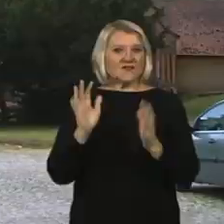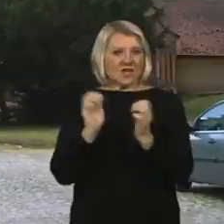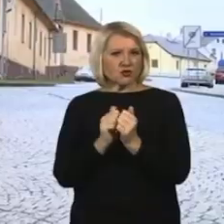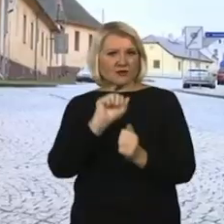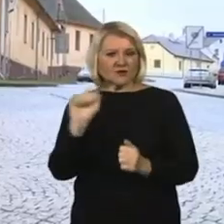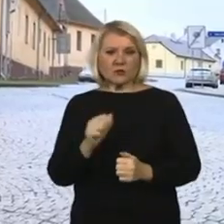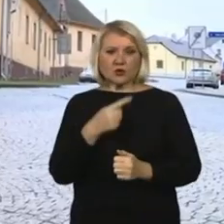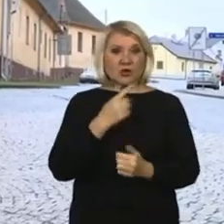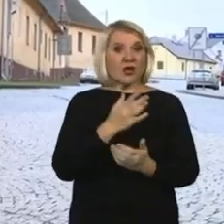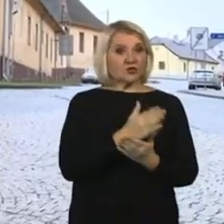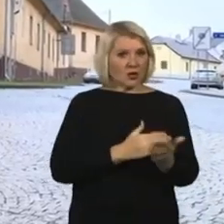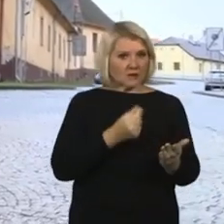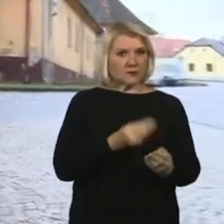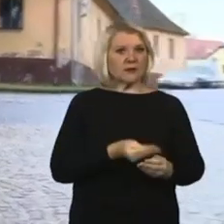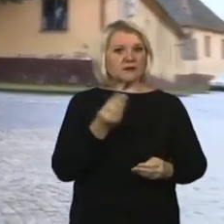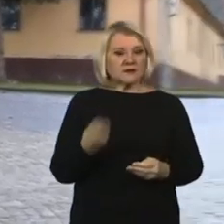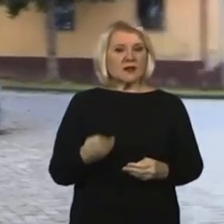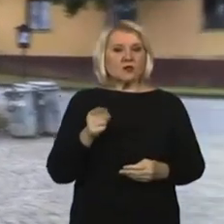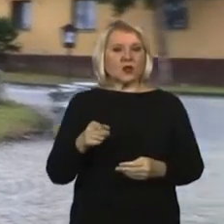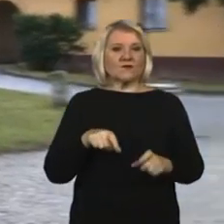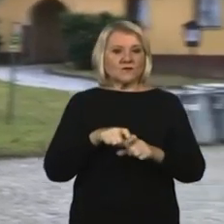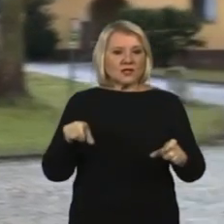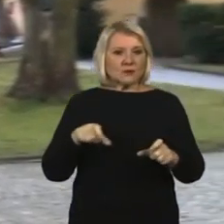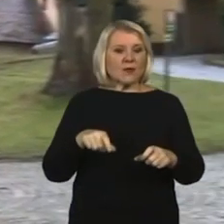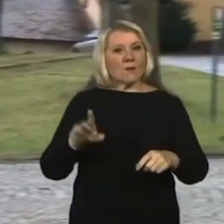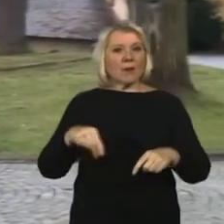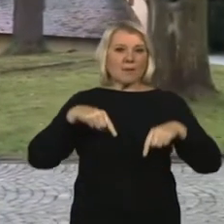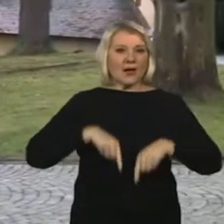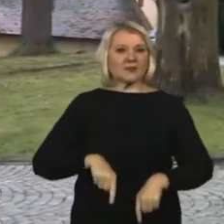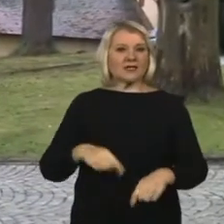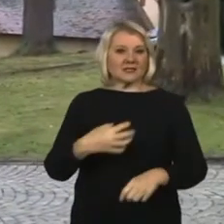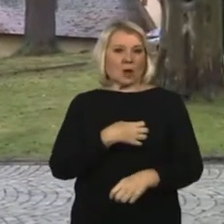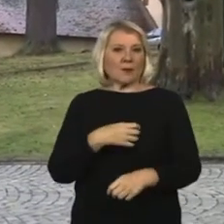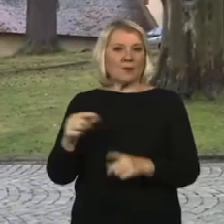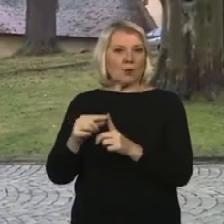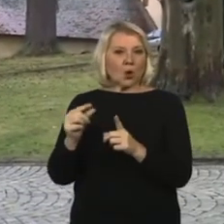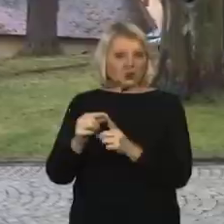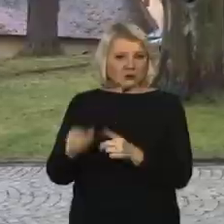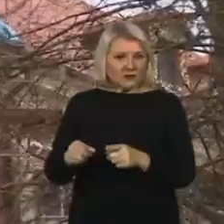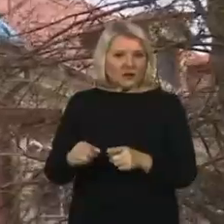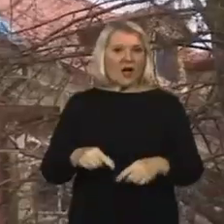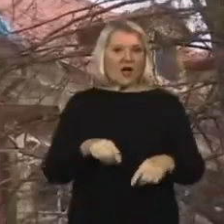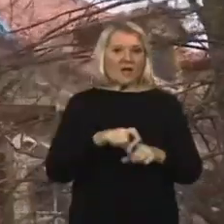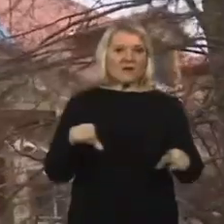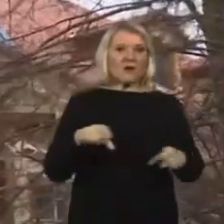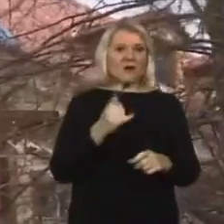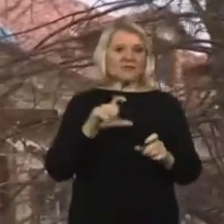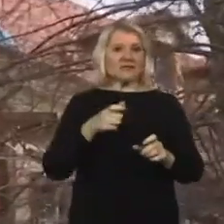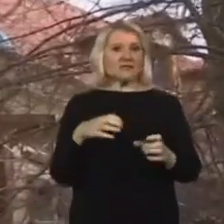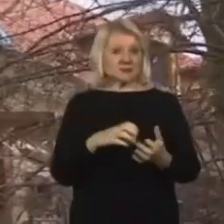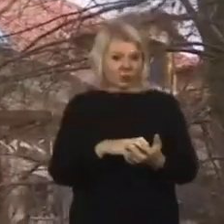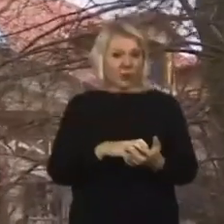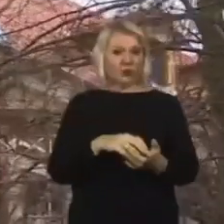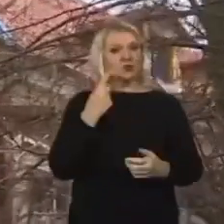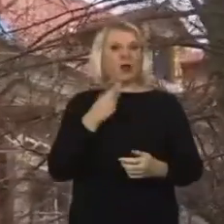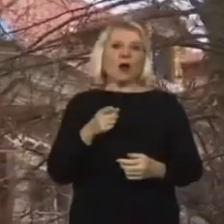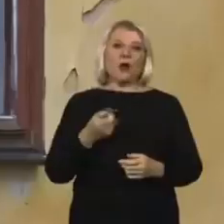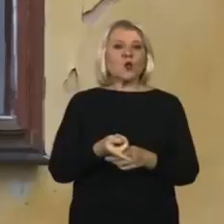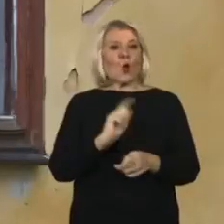část peněz také do firmy vlastnící zámek v Protivíně. Skupina IC Group tvrdila, že nemovitost kupuje